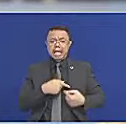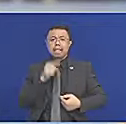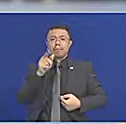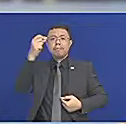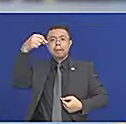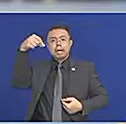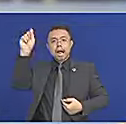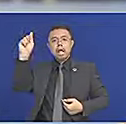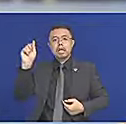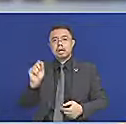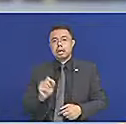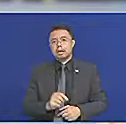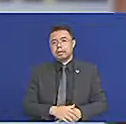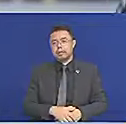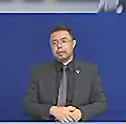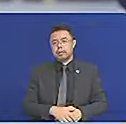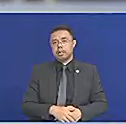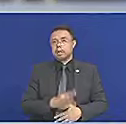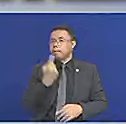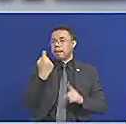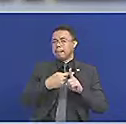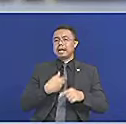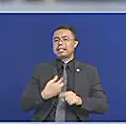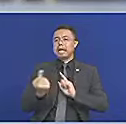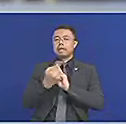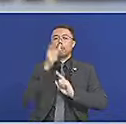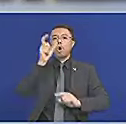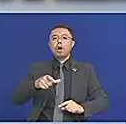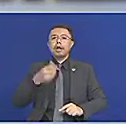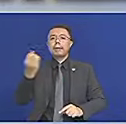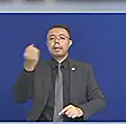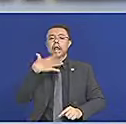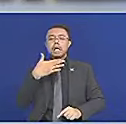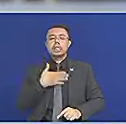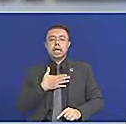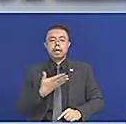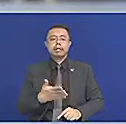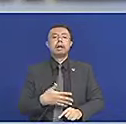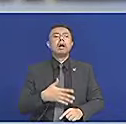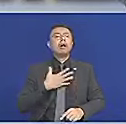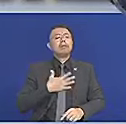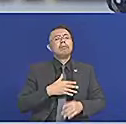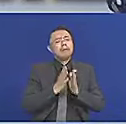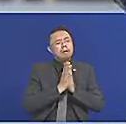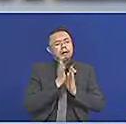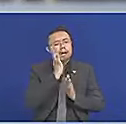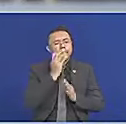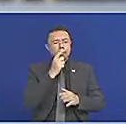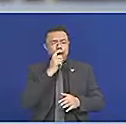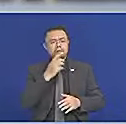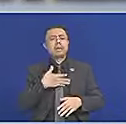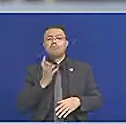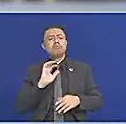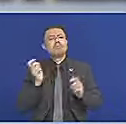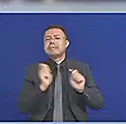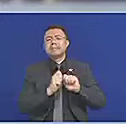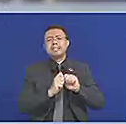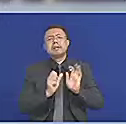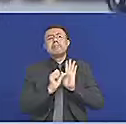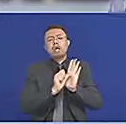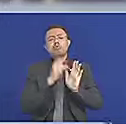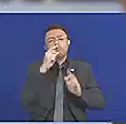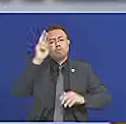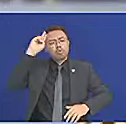benar. Berapa kali saya ketemu orang-orang berkata begini, aduh mohon maaf Pak, saya belum bisa buat apa-apa